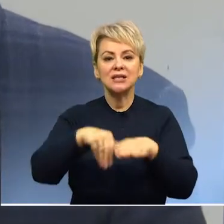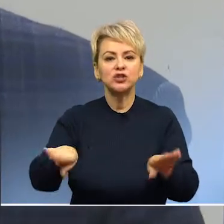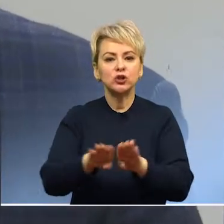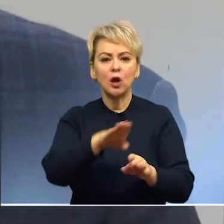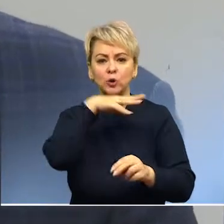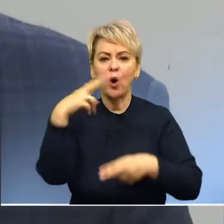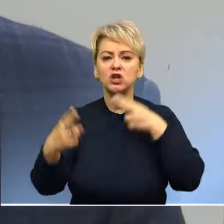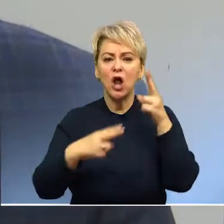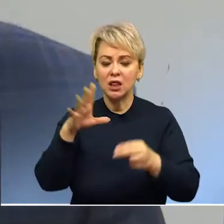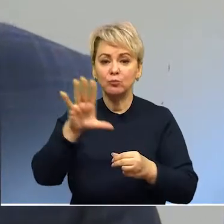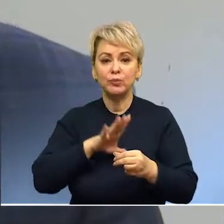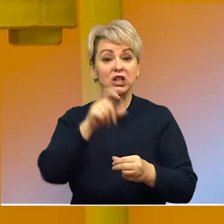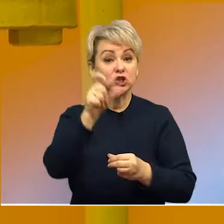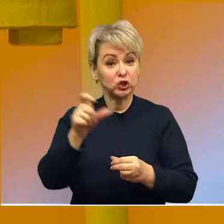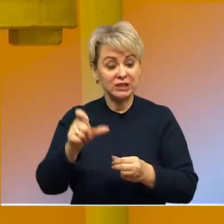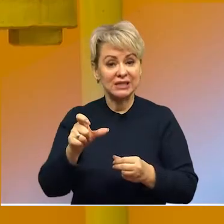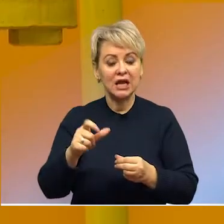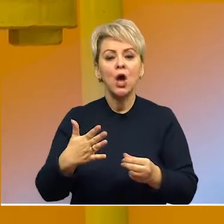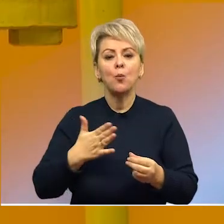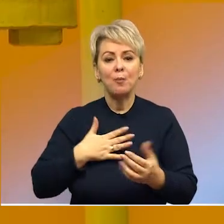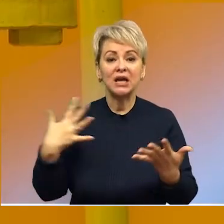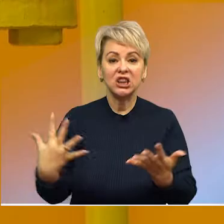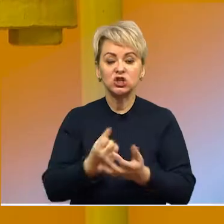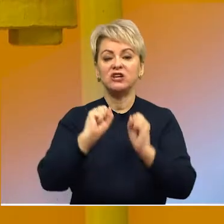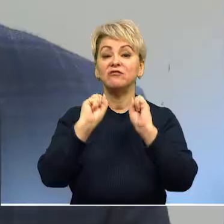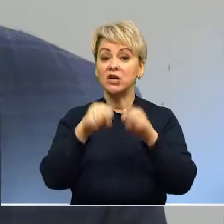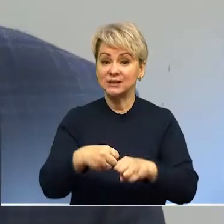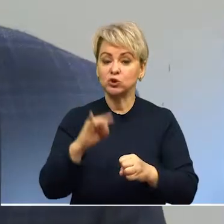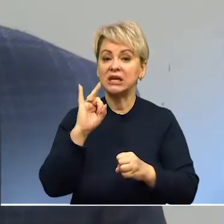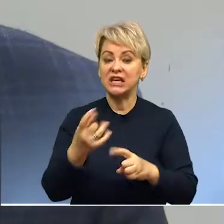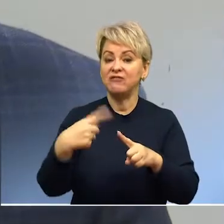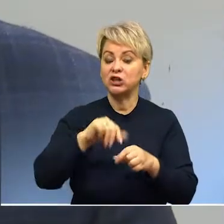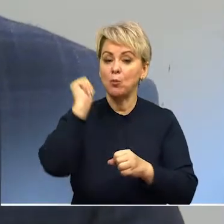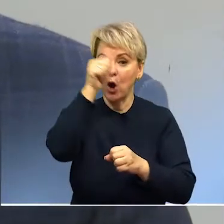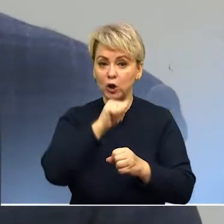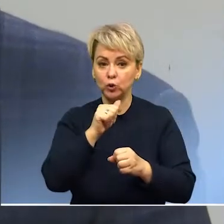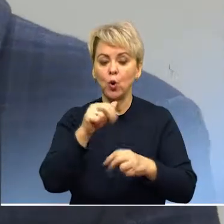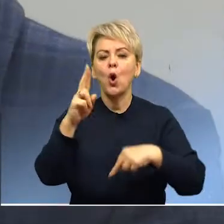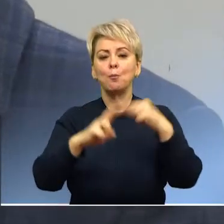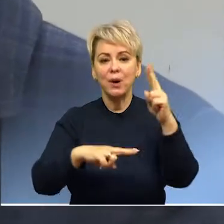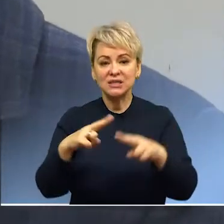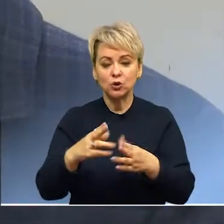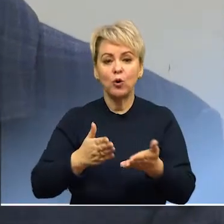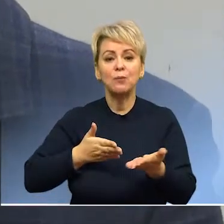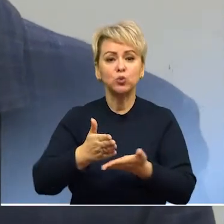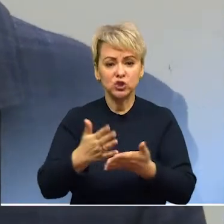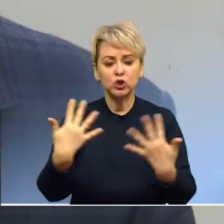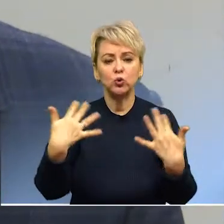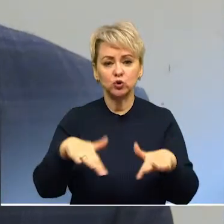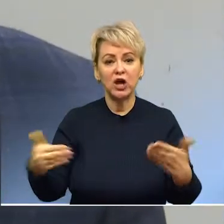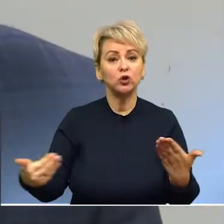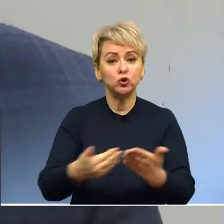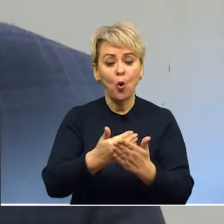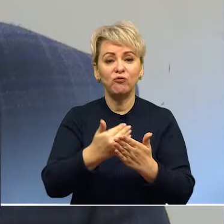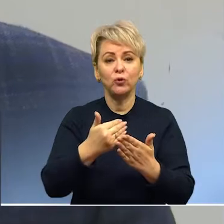было много жалоб жителей, значит, мы изыскали возможность и в этом году построили и пустили уже